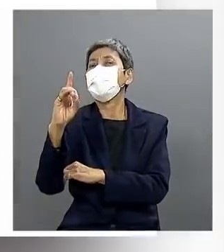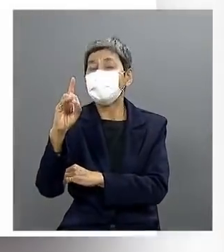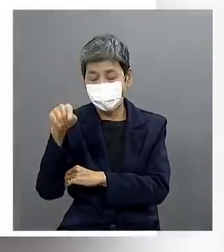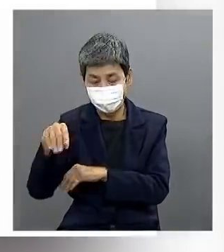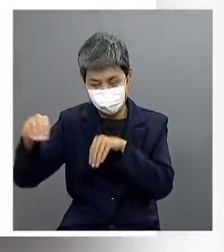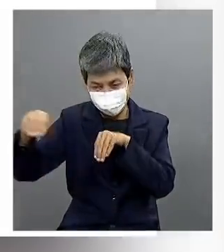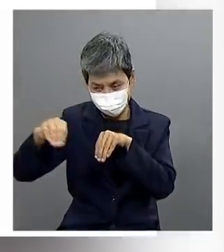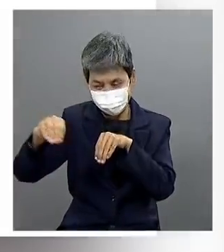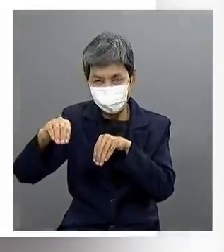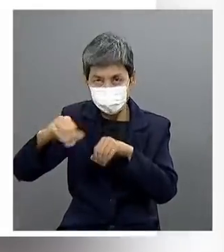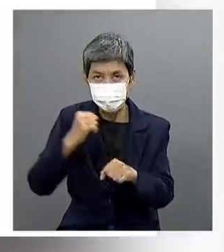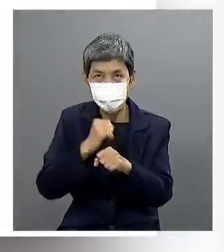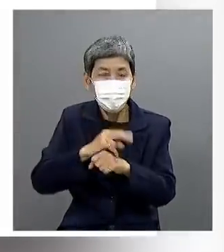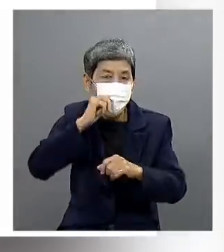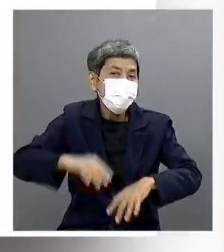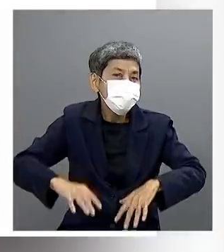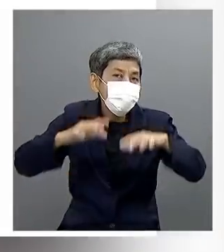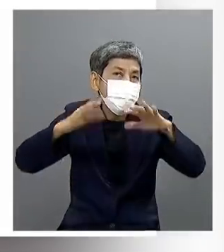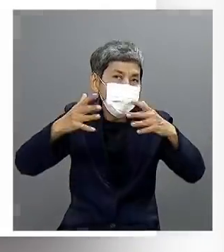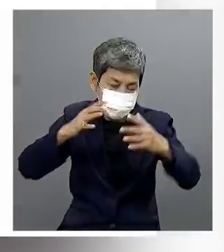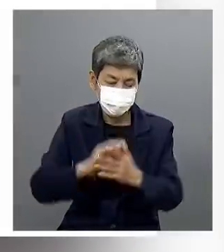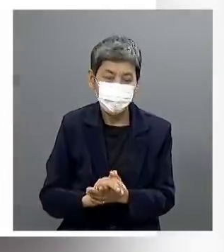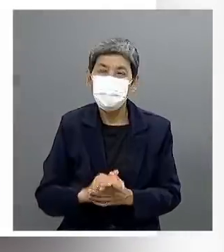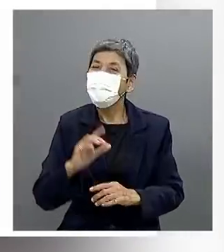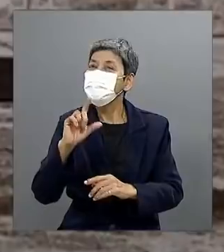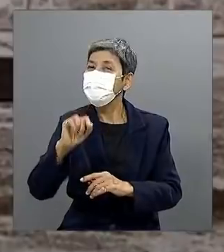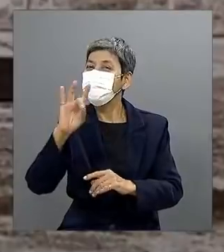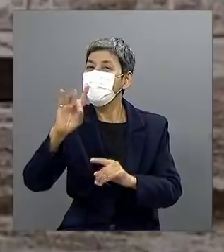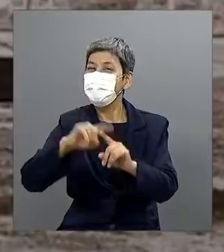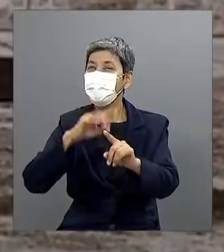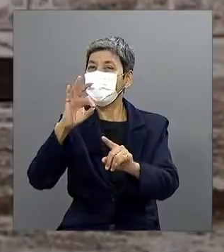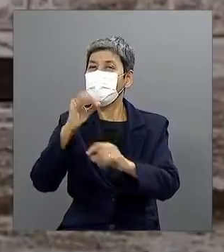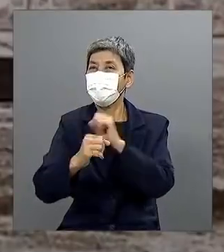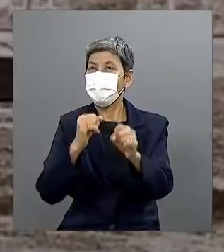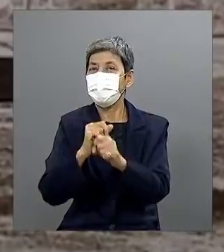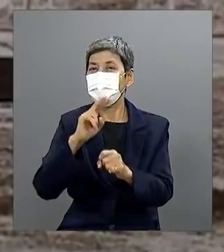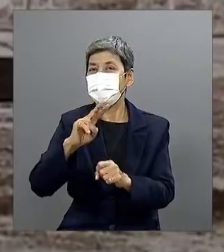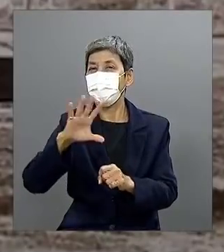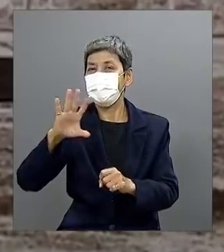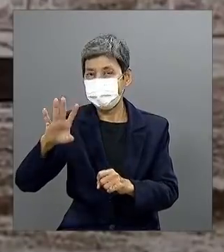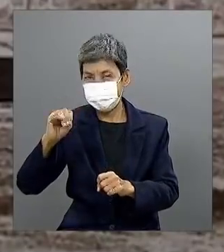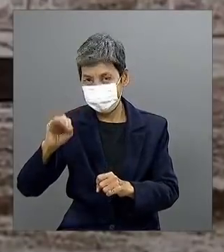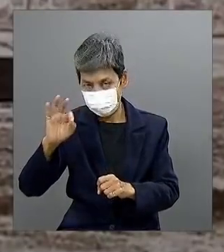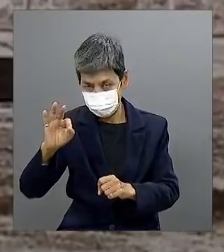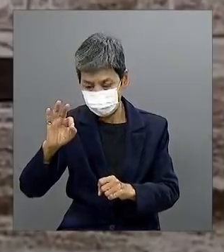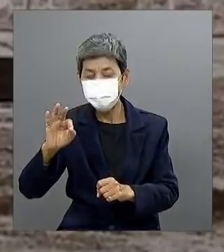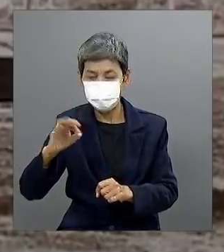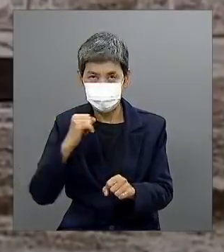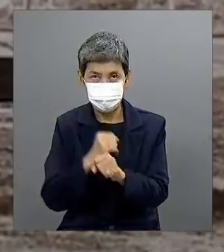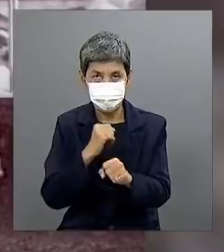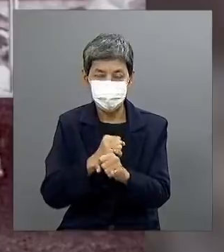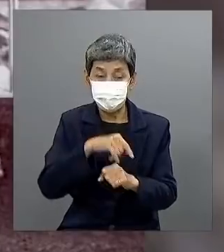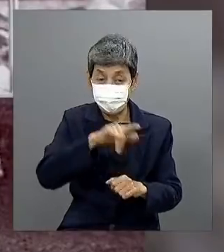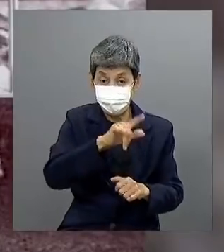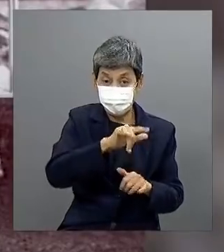แล้วก็น้ำไม่ท่วมด้วยนะคะจนเมื่อวันที่28กันยายน2549ค่ะจึงได้มีการย้ายกิจการการบิน